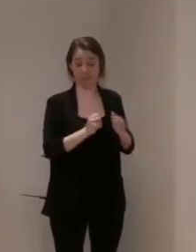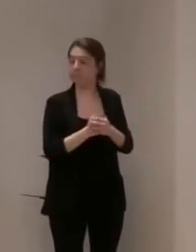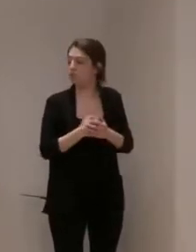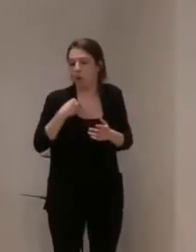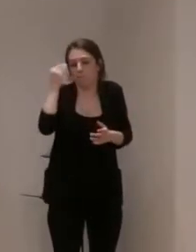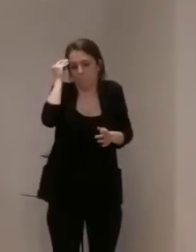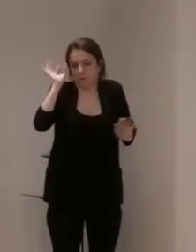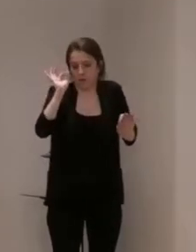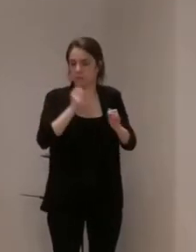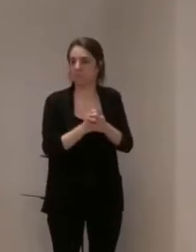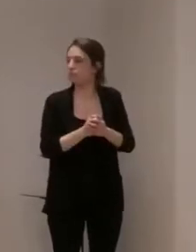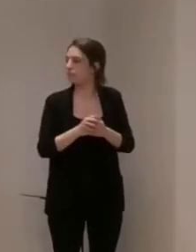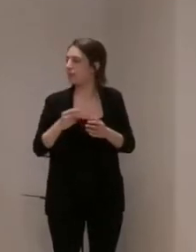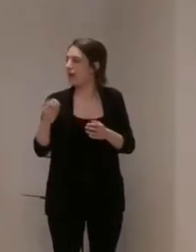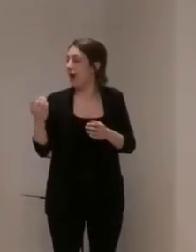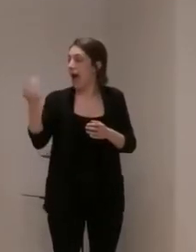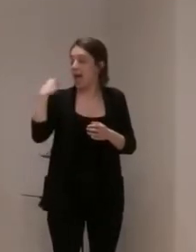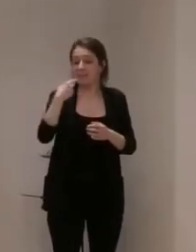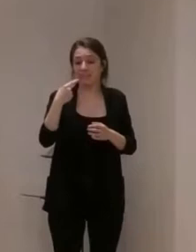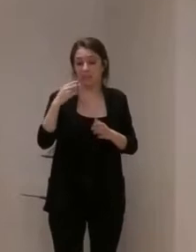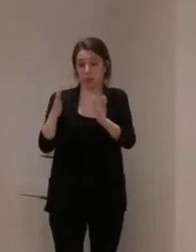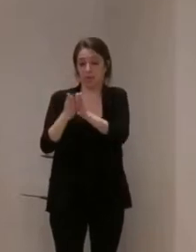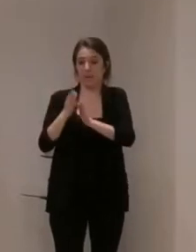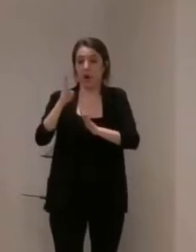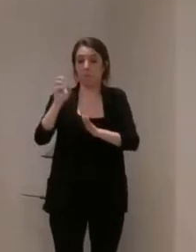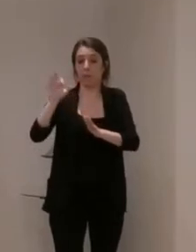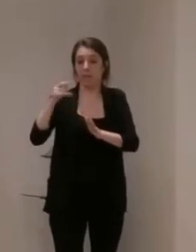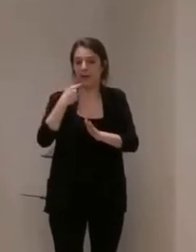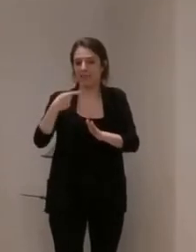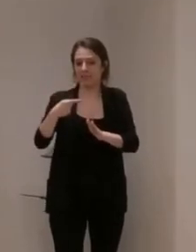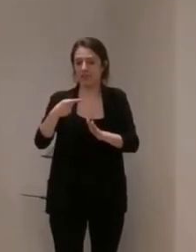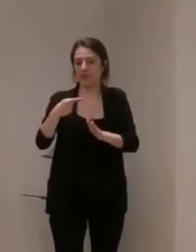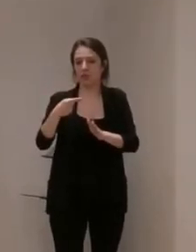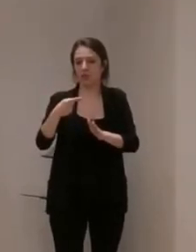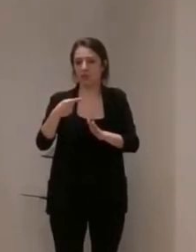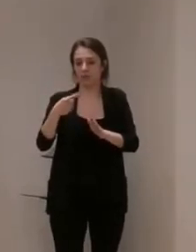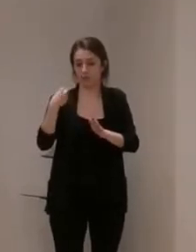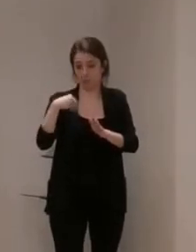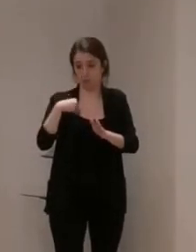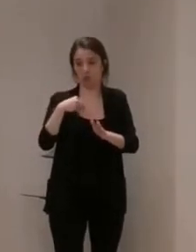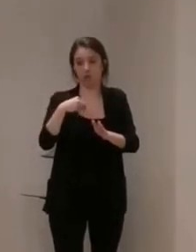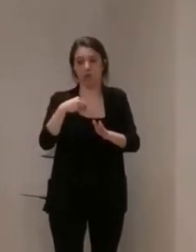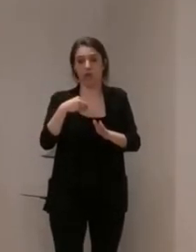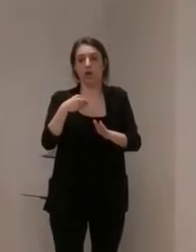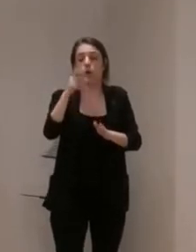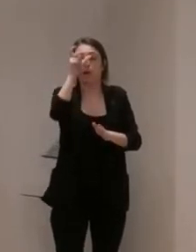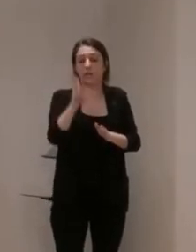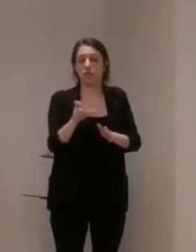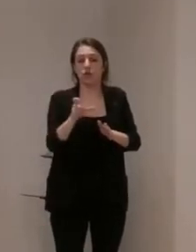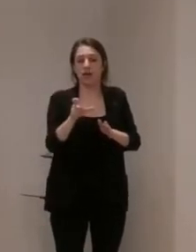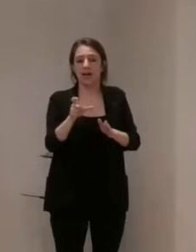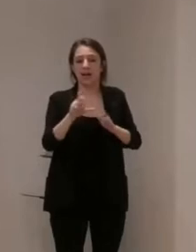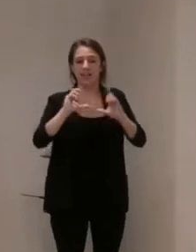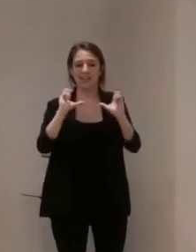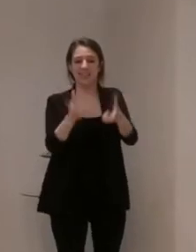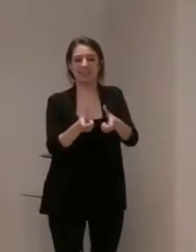Abans, quan el Pep comentava això de fins ara, una de les detingudes arreu de la sentència del procés va ser